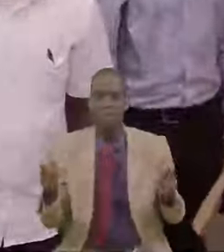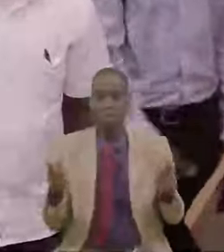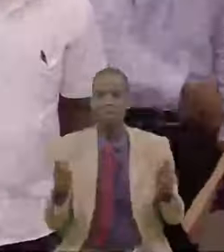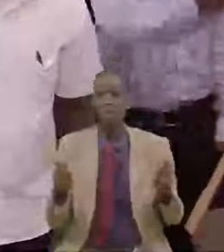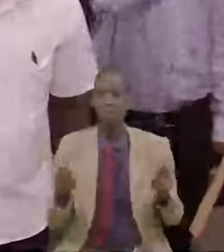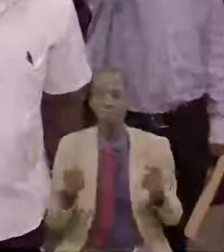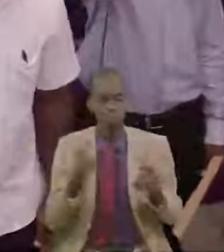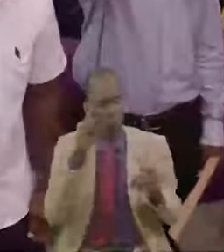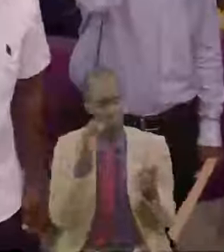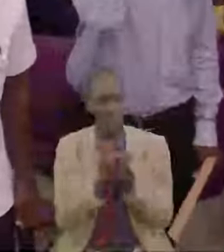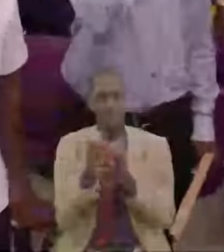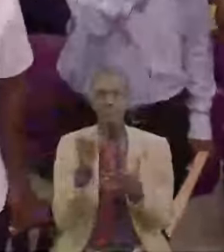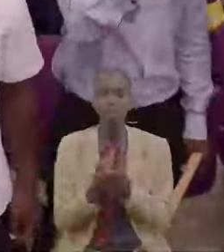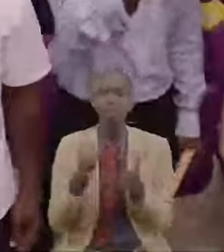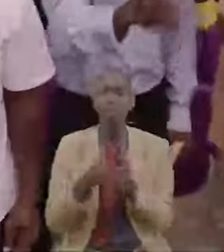Inébranlable que c'est fait.